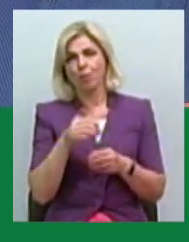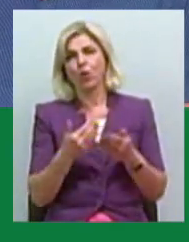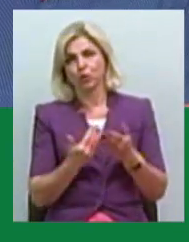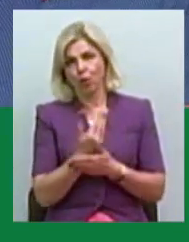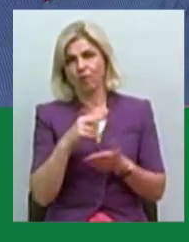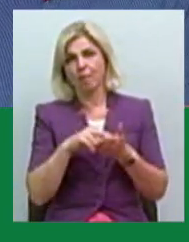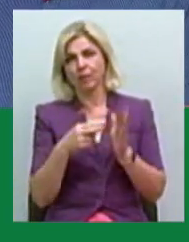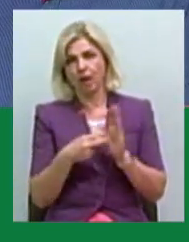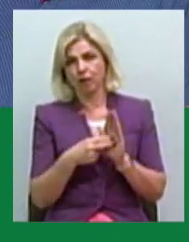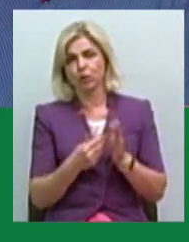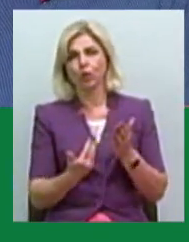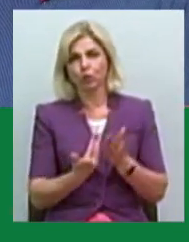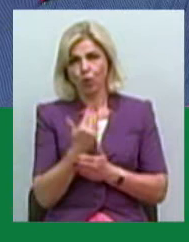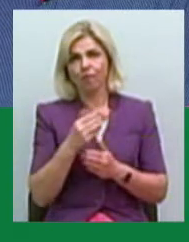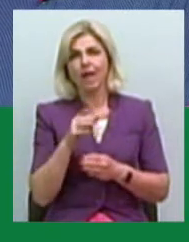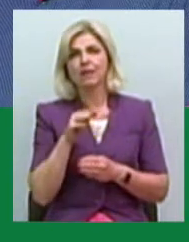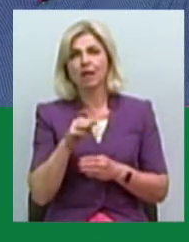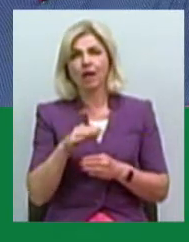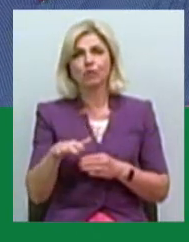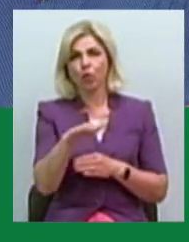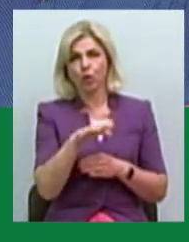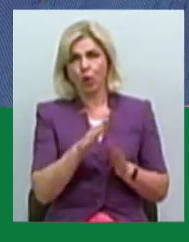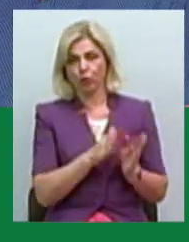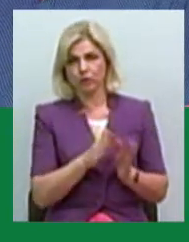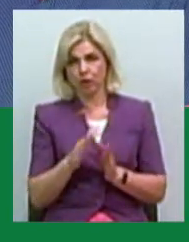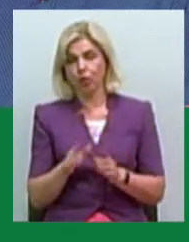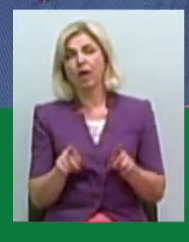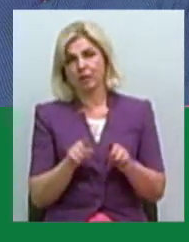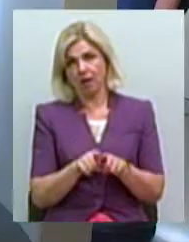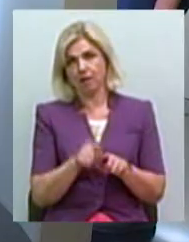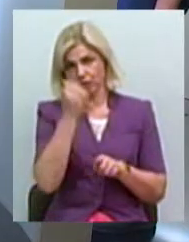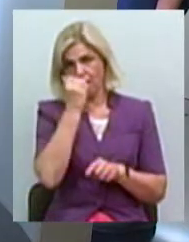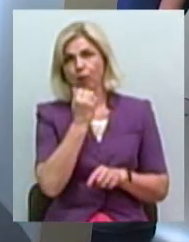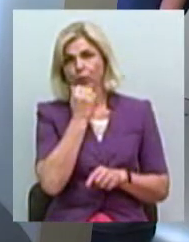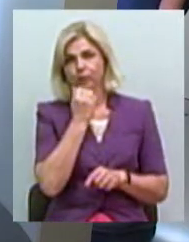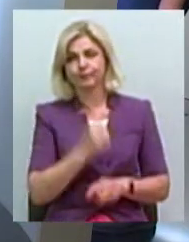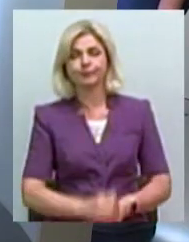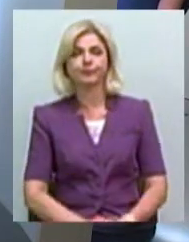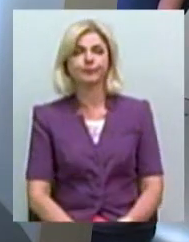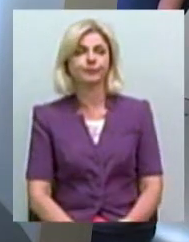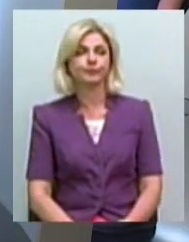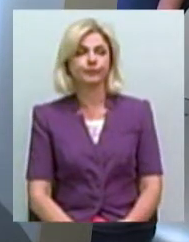перспективному плану, по новому адміністративно-територіальному устрою. От таким от чином. Дякую.